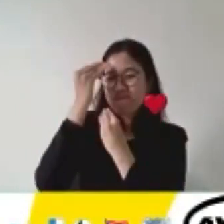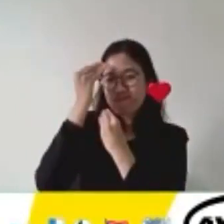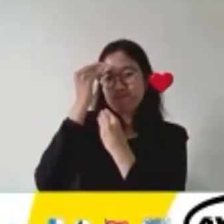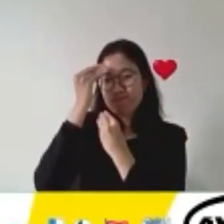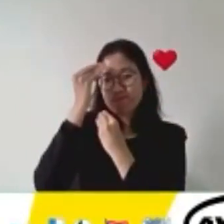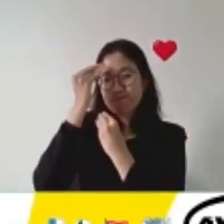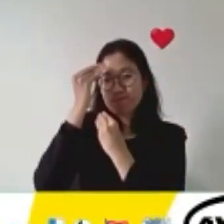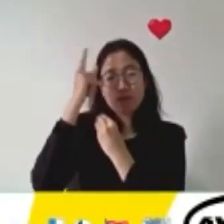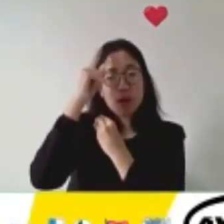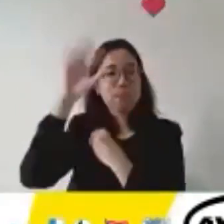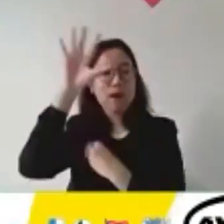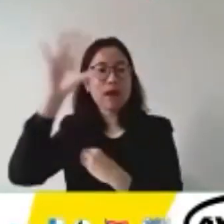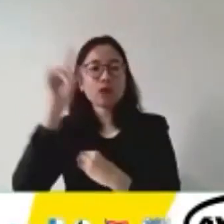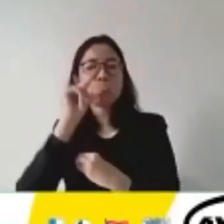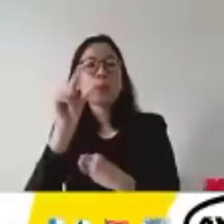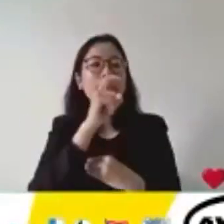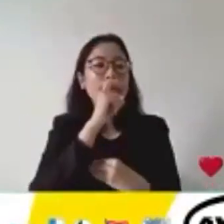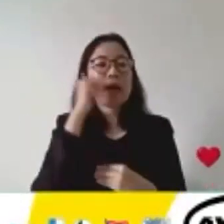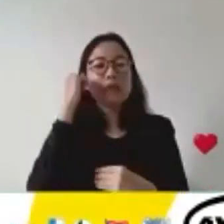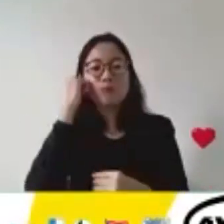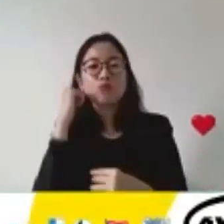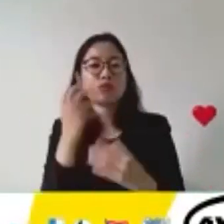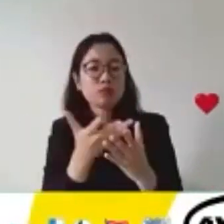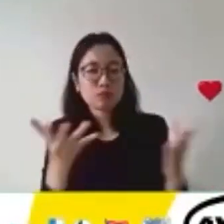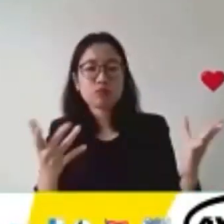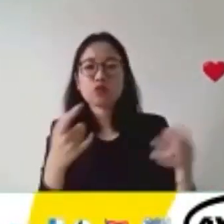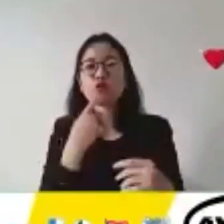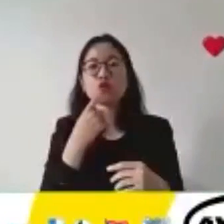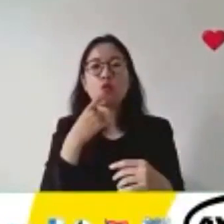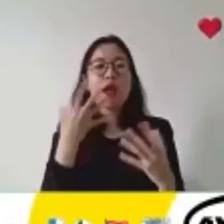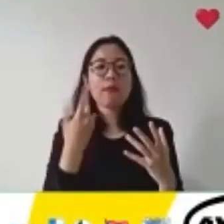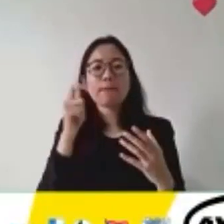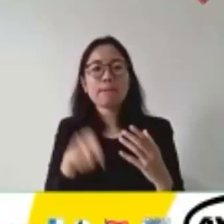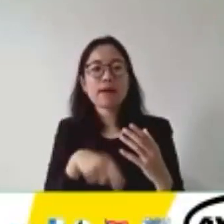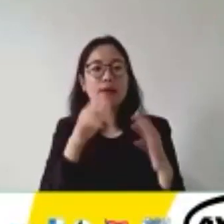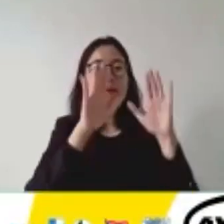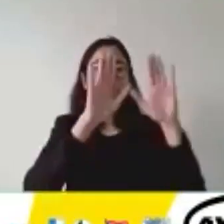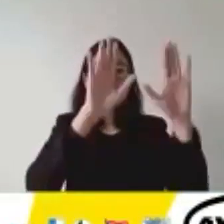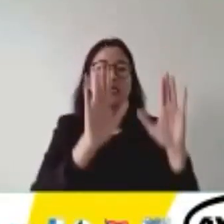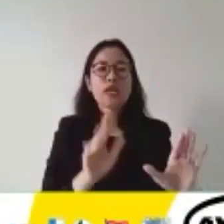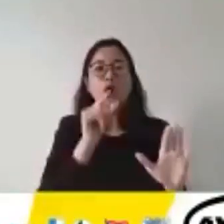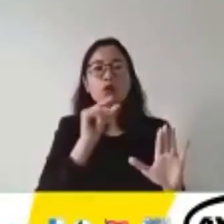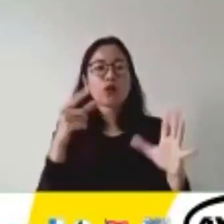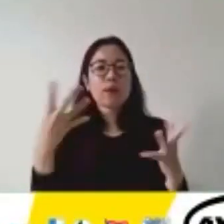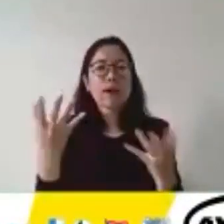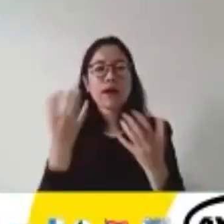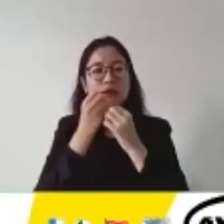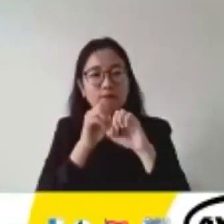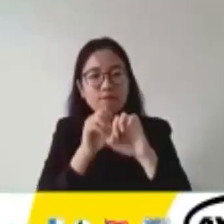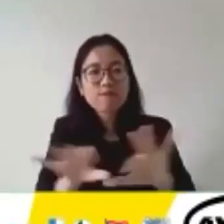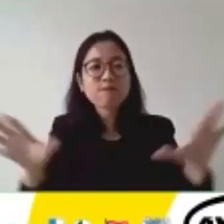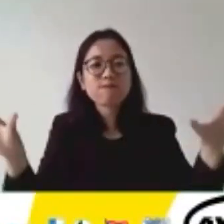on really bringing in the clean air action, but also to give you an idea of how we need to use, from a public